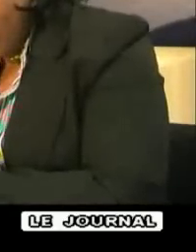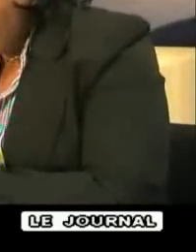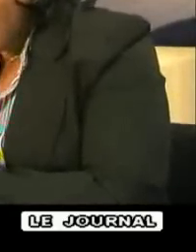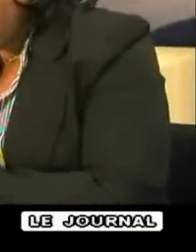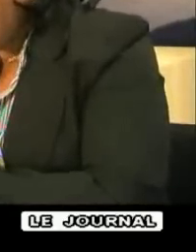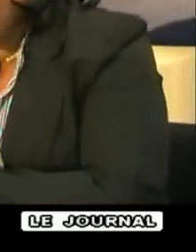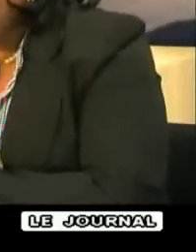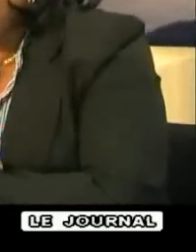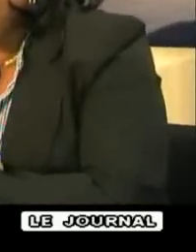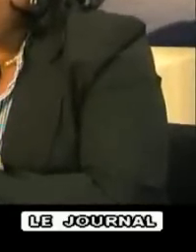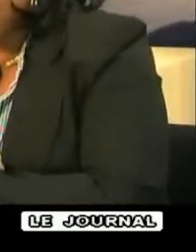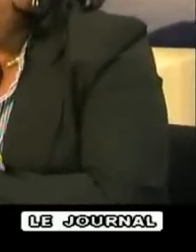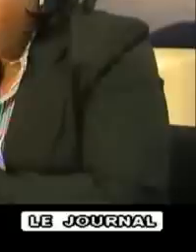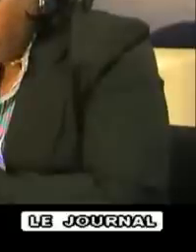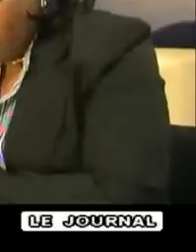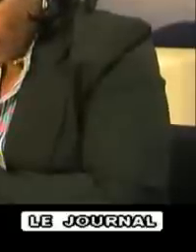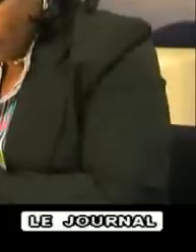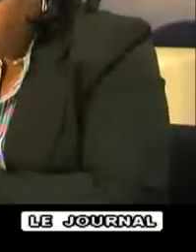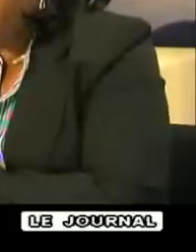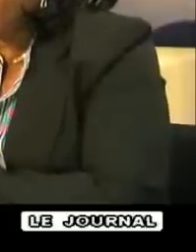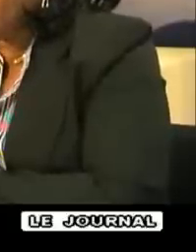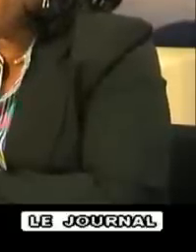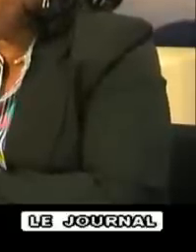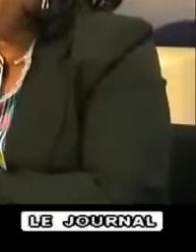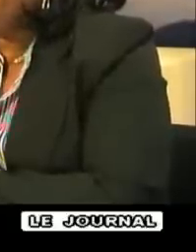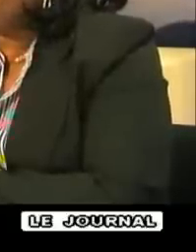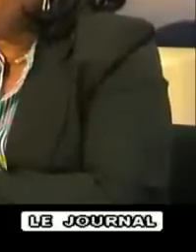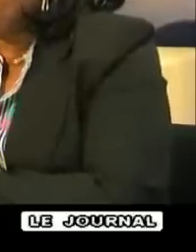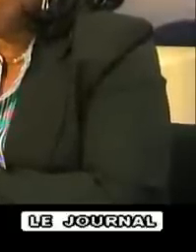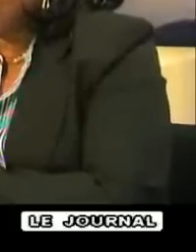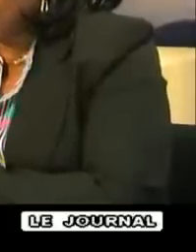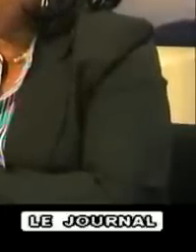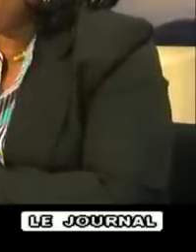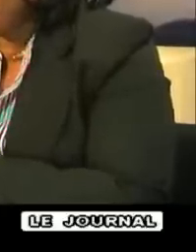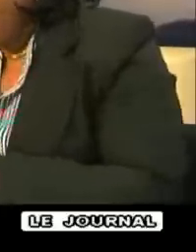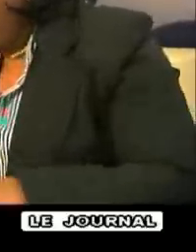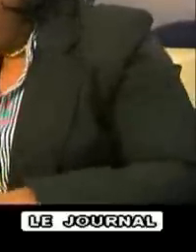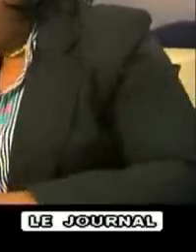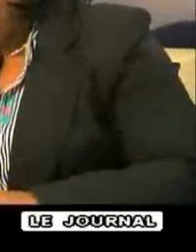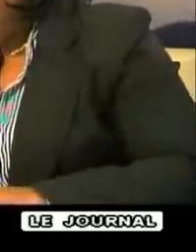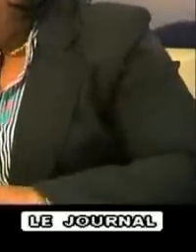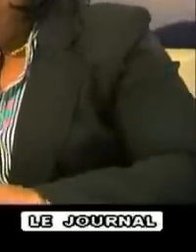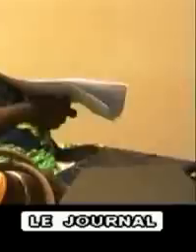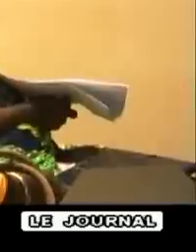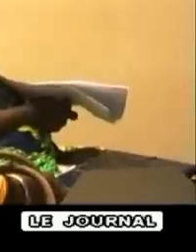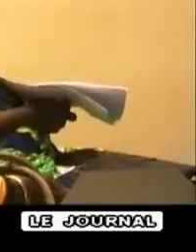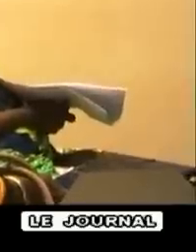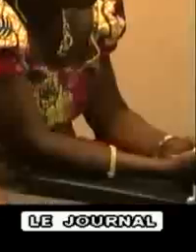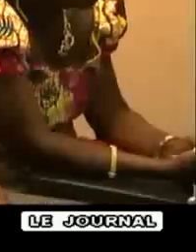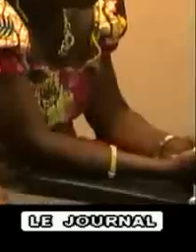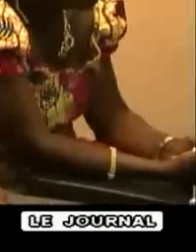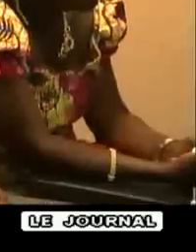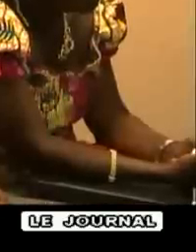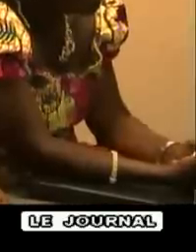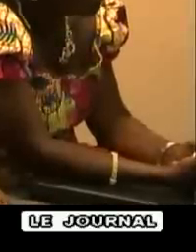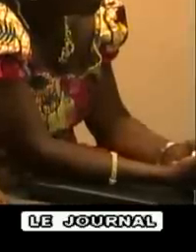général, et de la radio-télévision nationale congolaise, notre établissement public audiovisuel en particulier. C'est dans ce